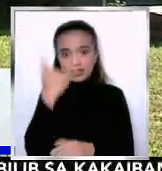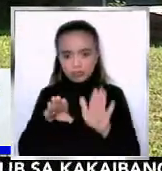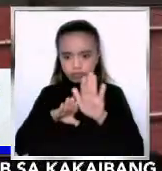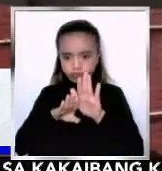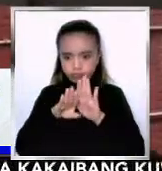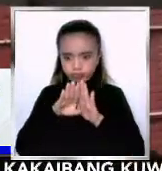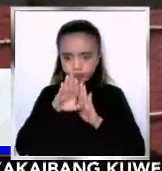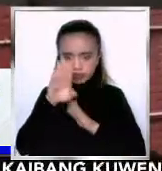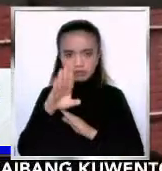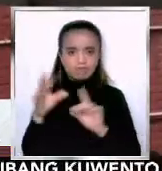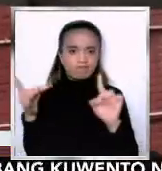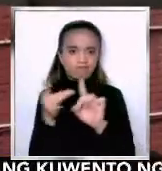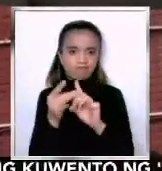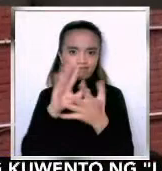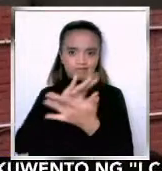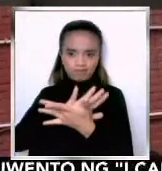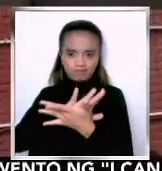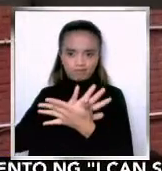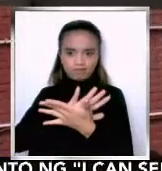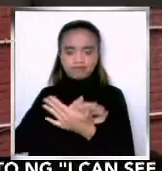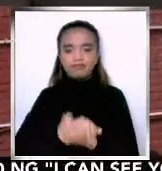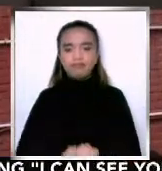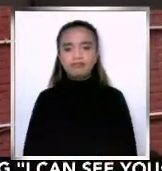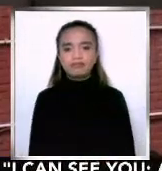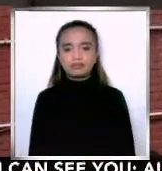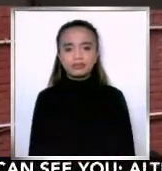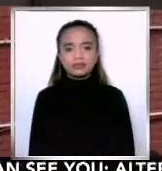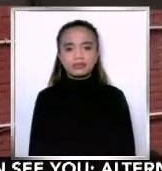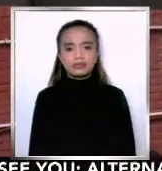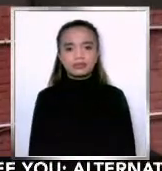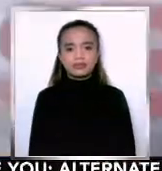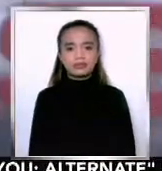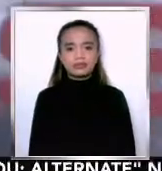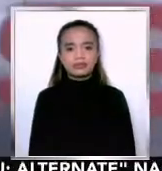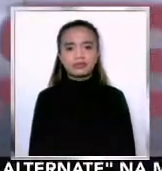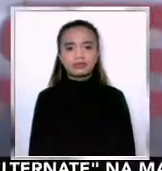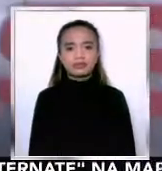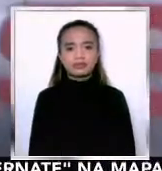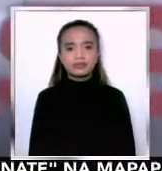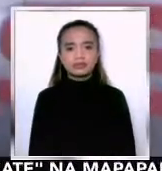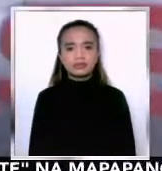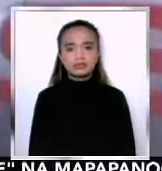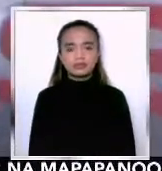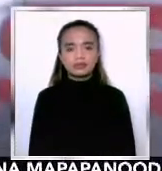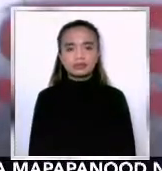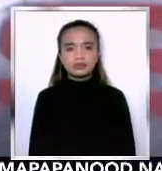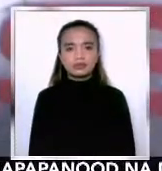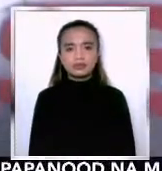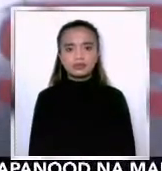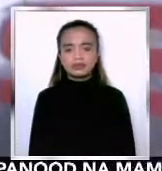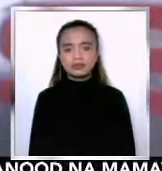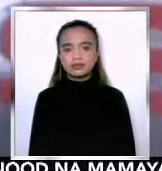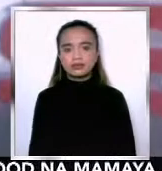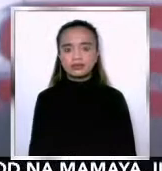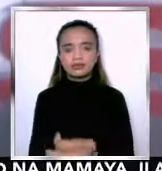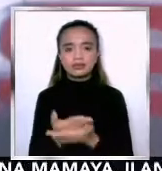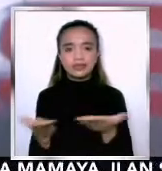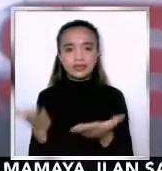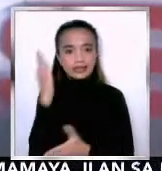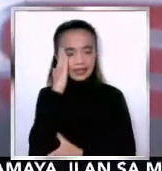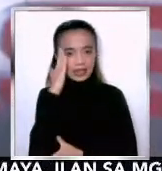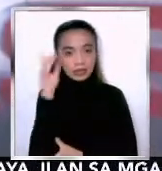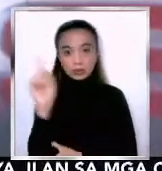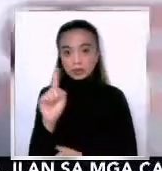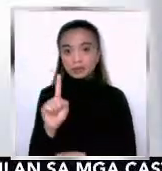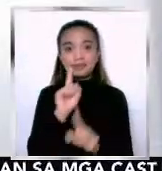COVID-19. Mark Salazar, Nakatutok, 24 Oras. At mga kapuso, alam na this. Ito na po ang sagot sa